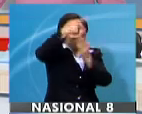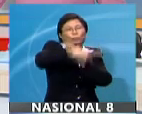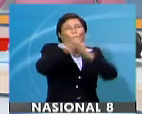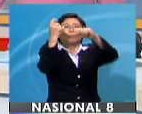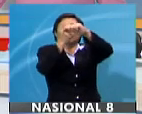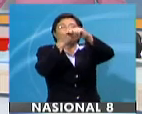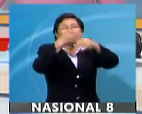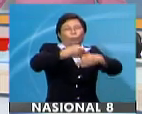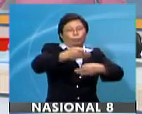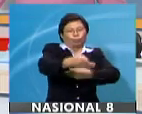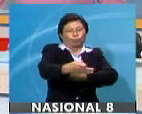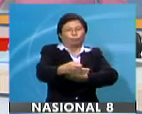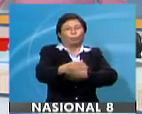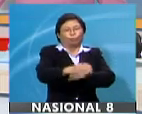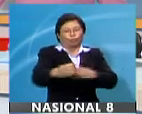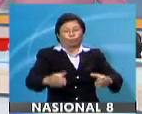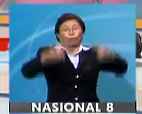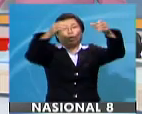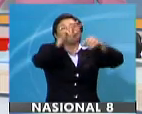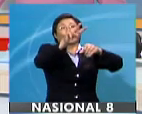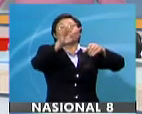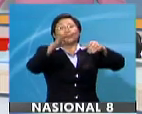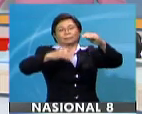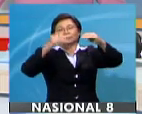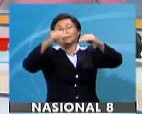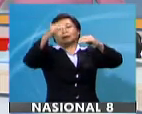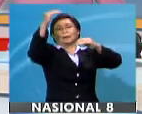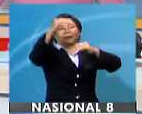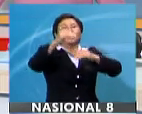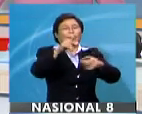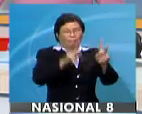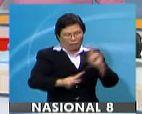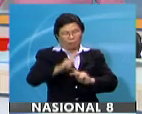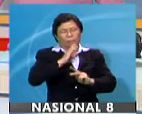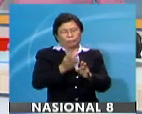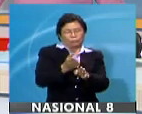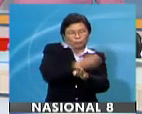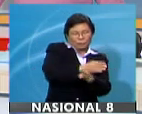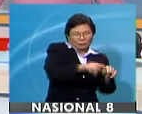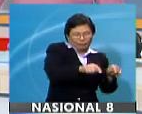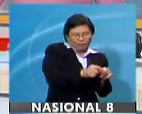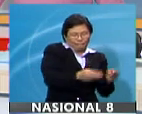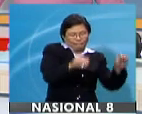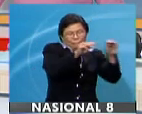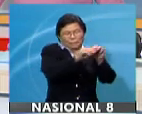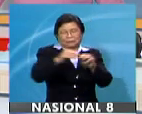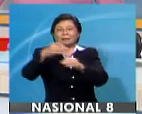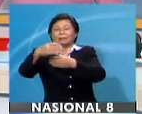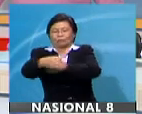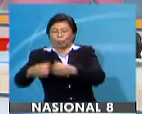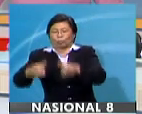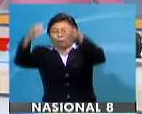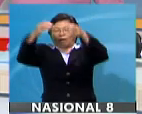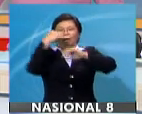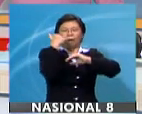pembinaan kondominium mewah 24 tingkat. Penduduk mendakwa kediaman yang bakal dibina bersebelahan kawasan Masjid Teliport itu telah